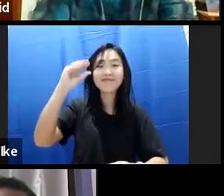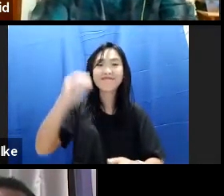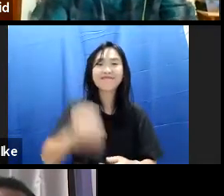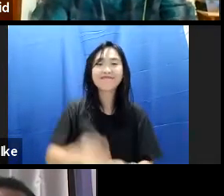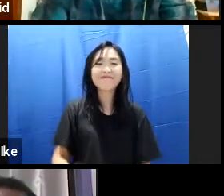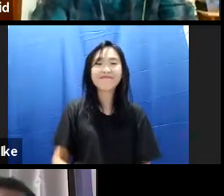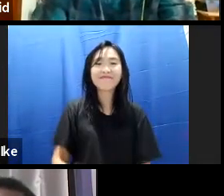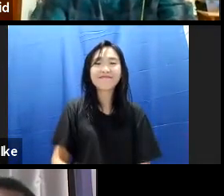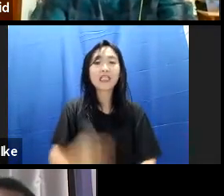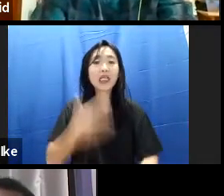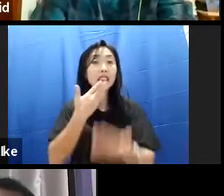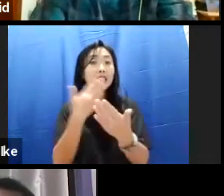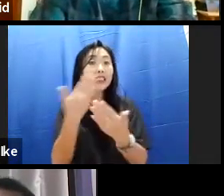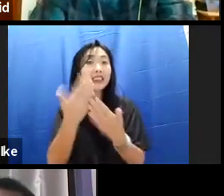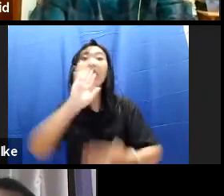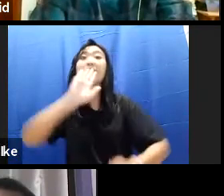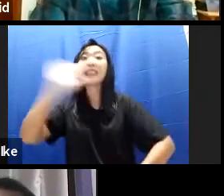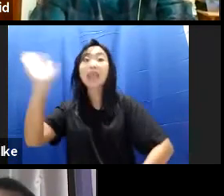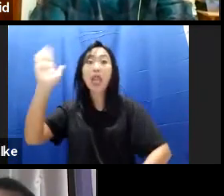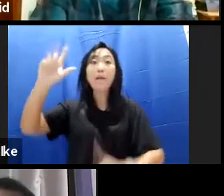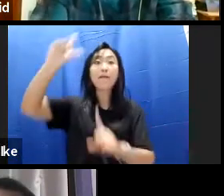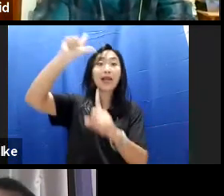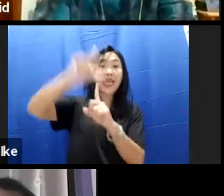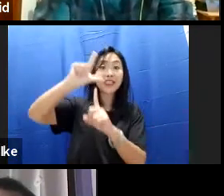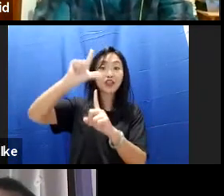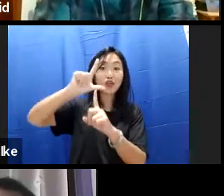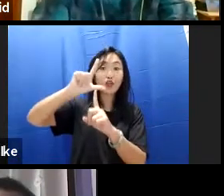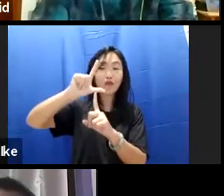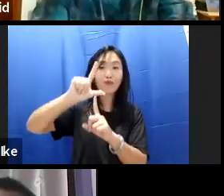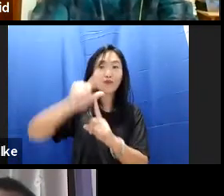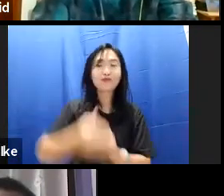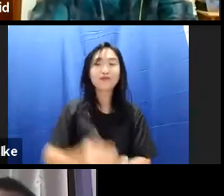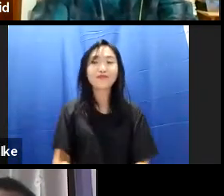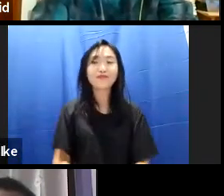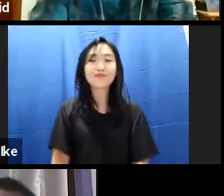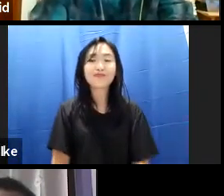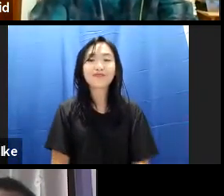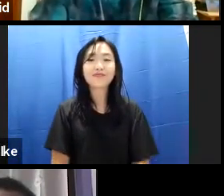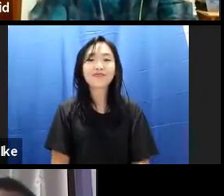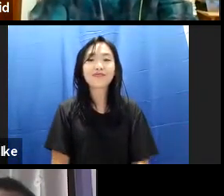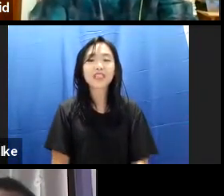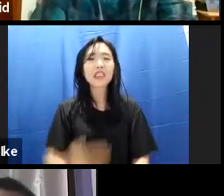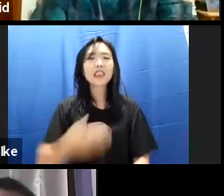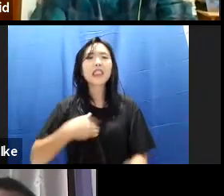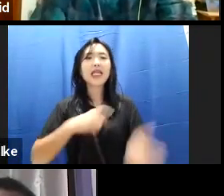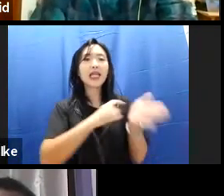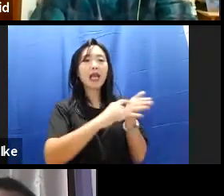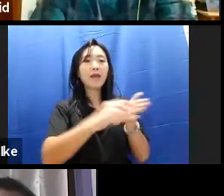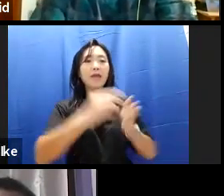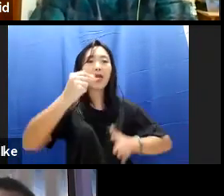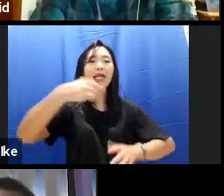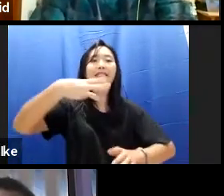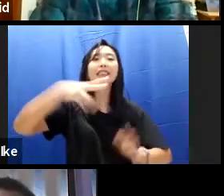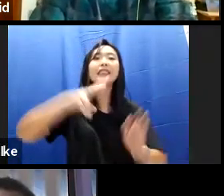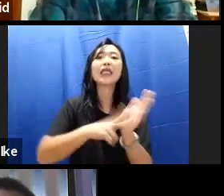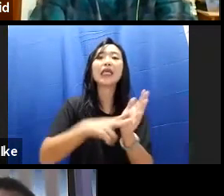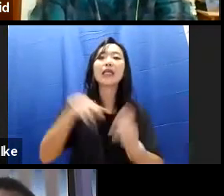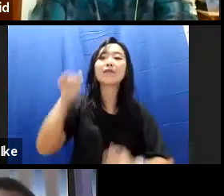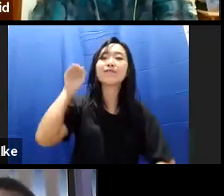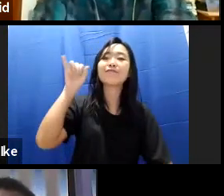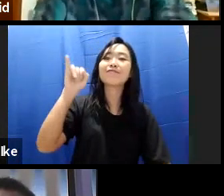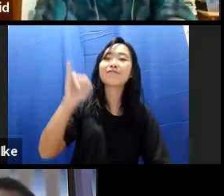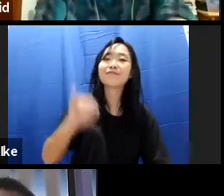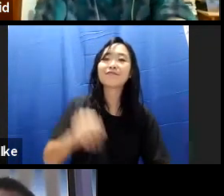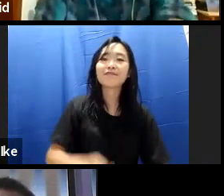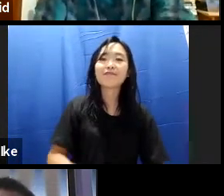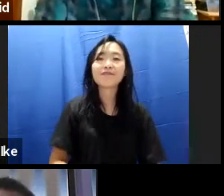Let's Talk semua. Senang sekali saya Renvi Lesari dapat menjadi moderator pada kegiatan Talk Show Special Event seri ke-19-nya Let's Talk